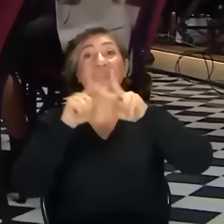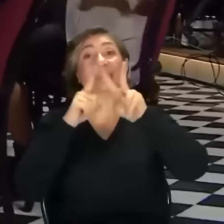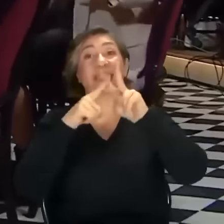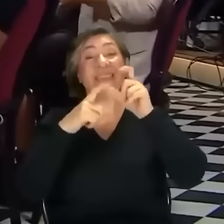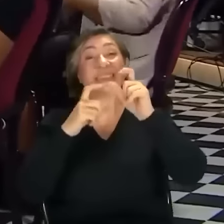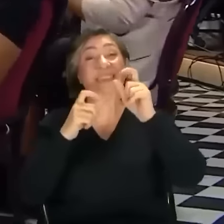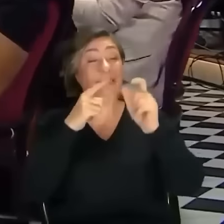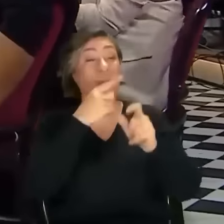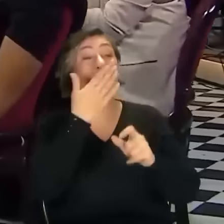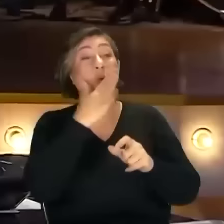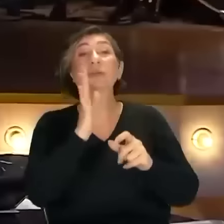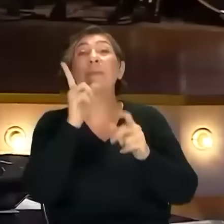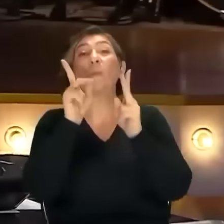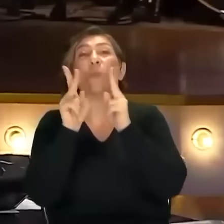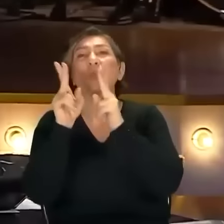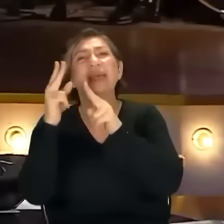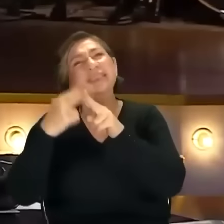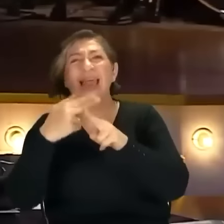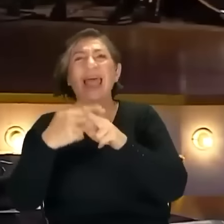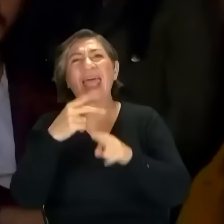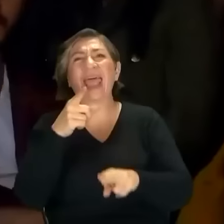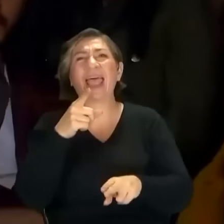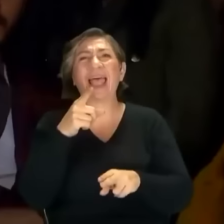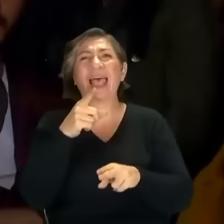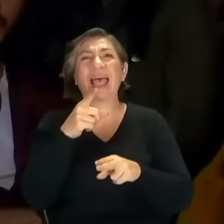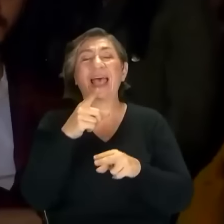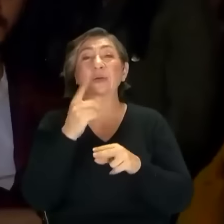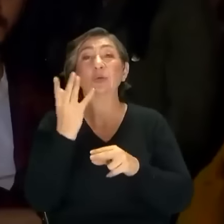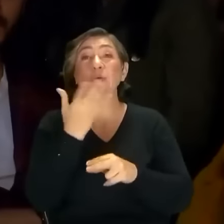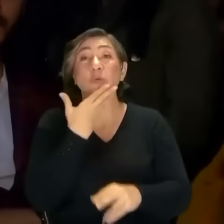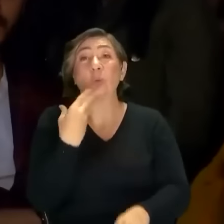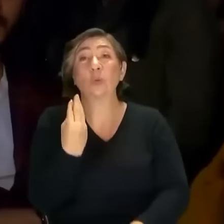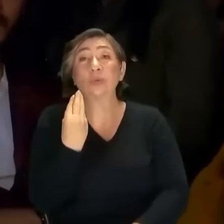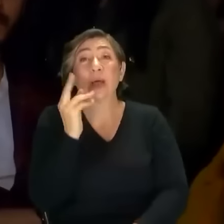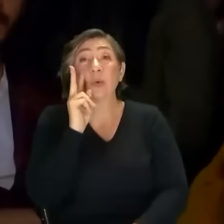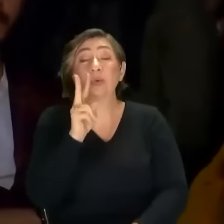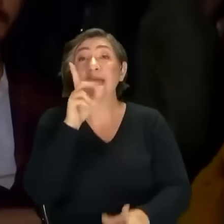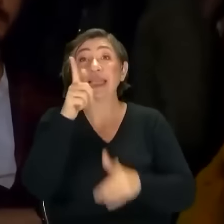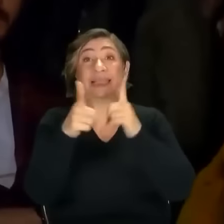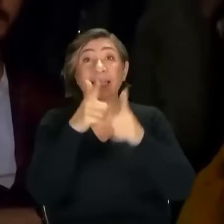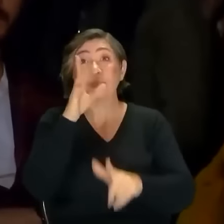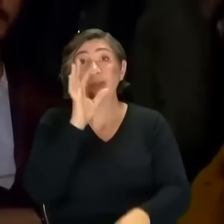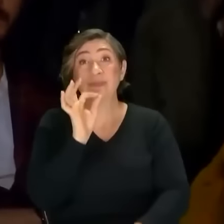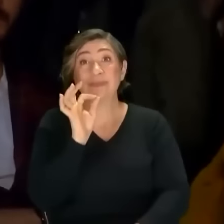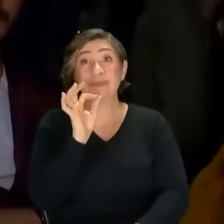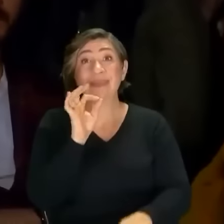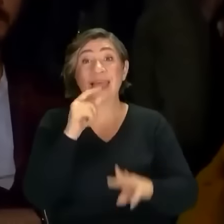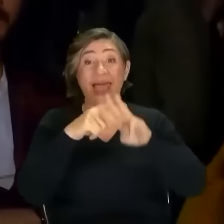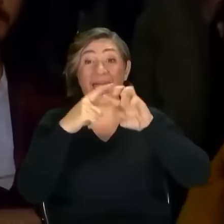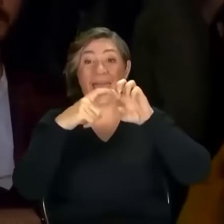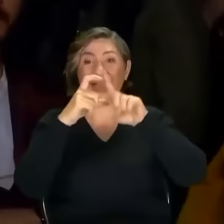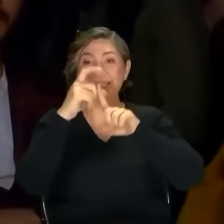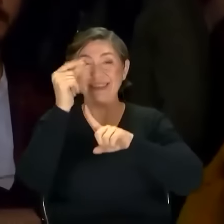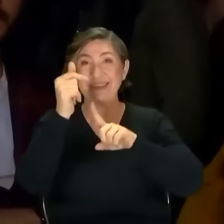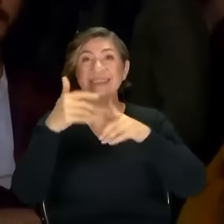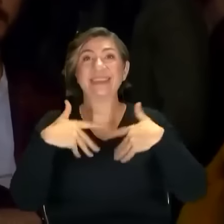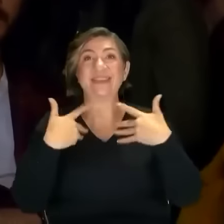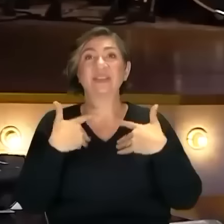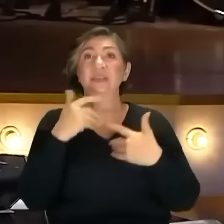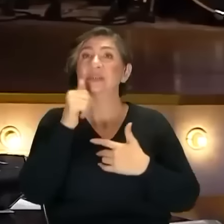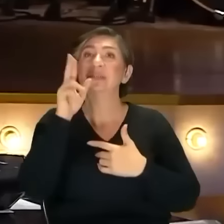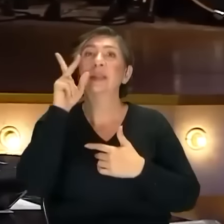montaj niye denemiyorsun Çok güzel görünüyorsun kim çekti klibi e Erdi Sevinç çekti hiç